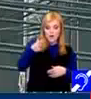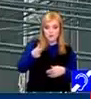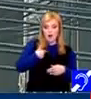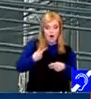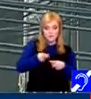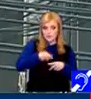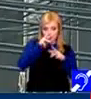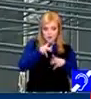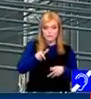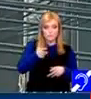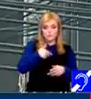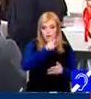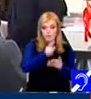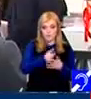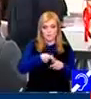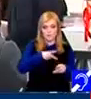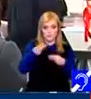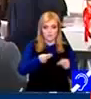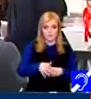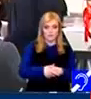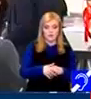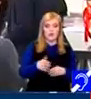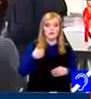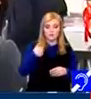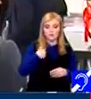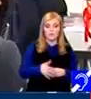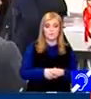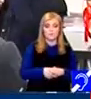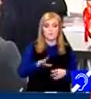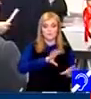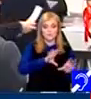la guvern ne uităm foarte clar la tarife pentru că vrem să